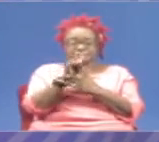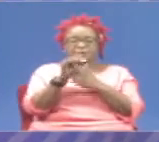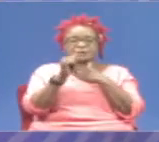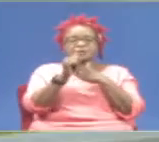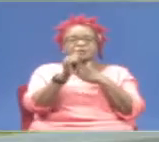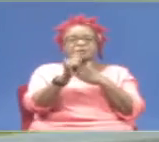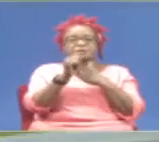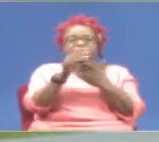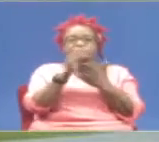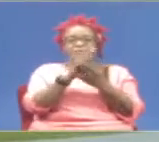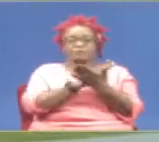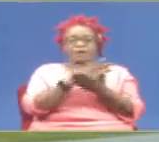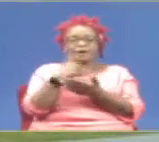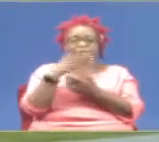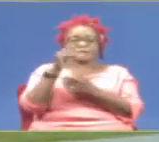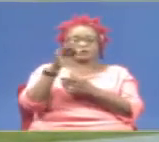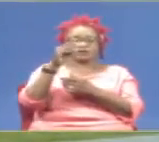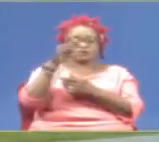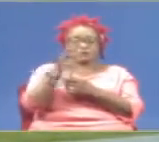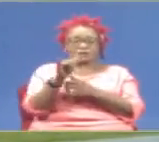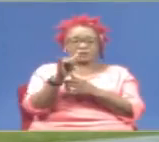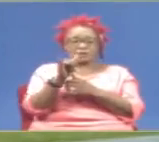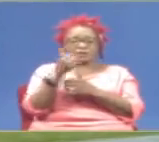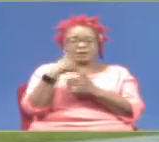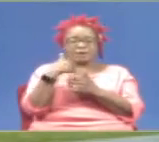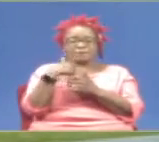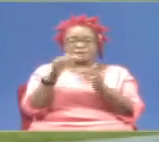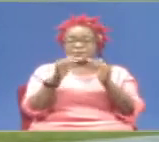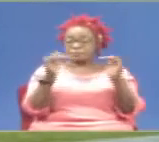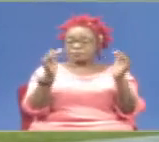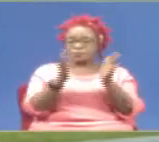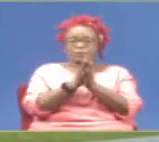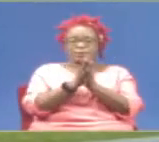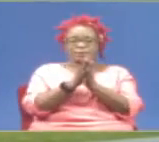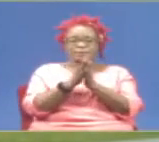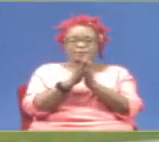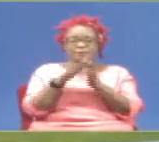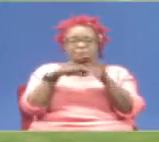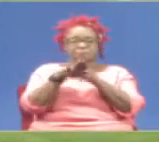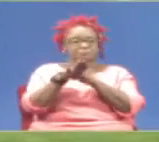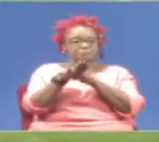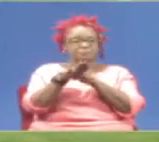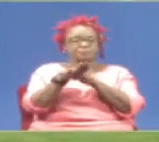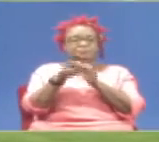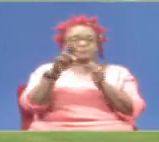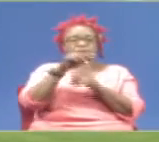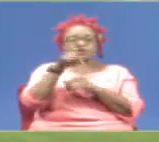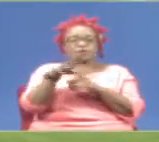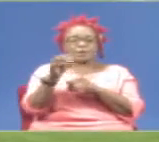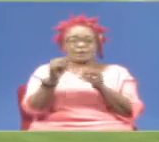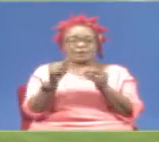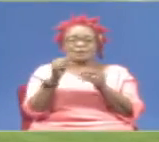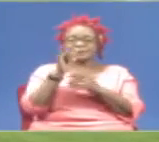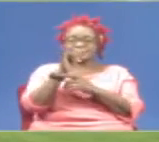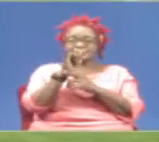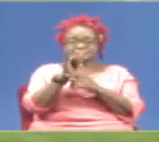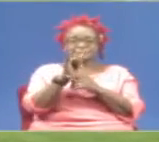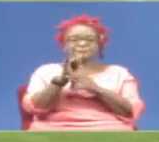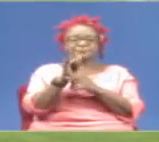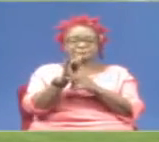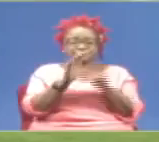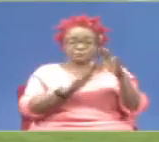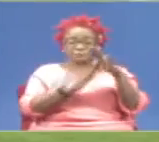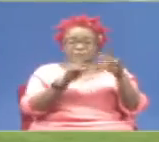Shami Mwinyi wa Tusker kusawazisha kupitia mpira wa klabu. Kwingineko, Nzoia walibaki kileleni mwa ligi baada ya